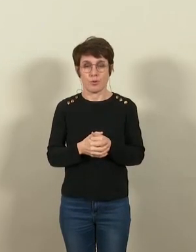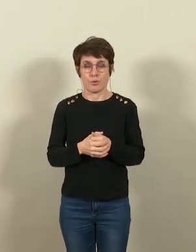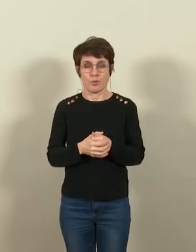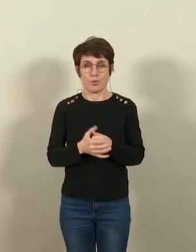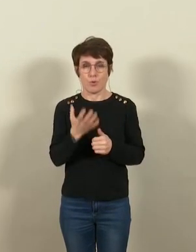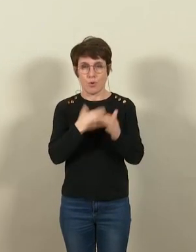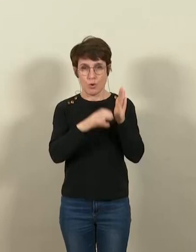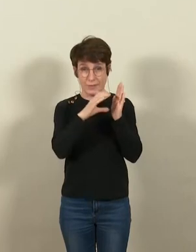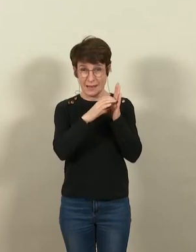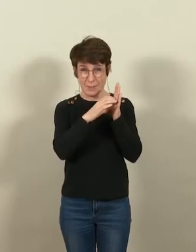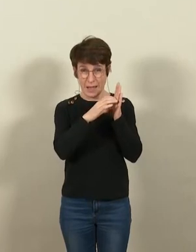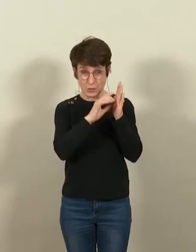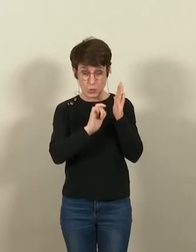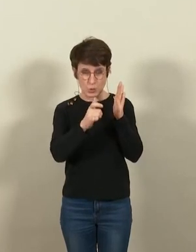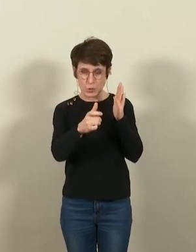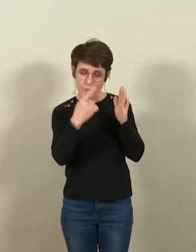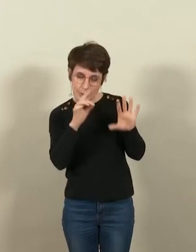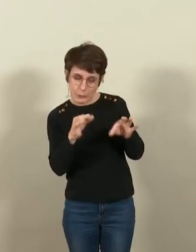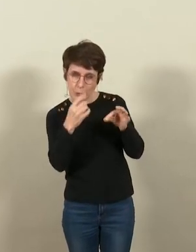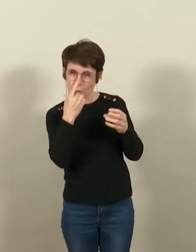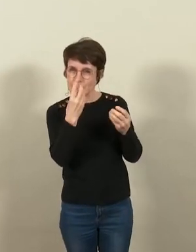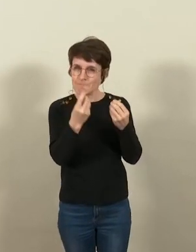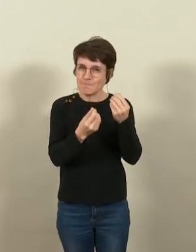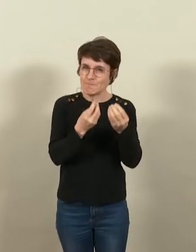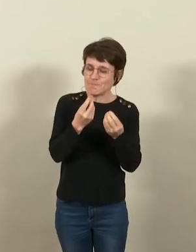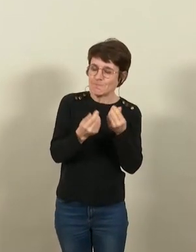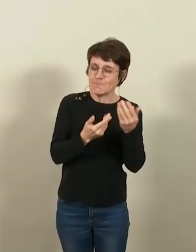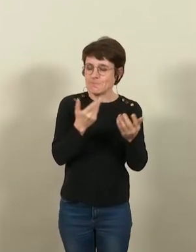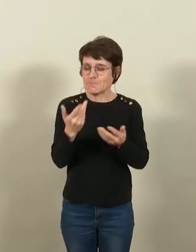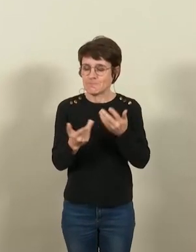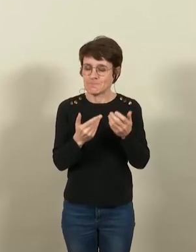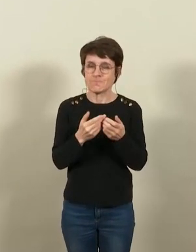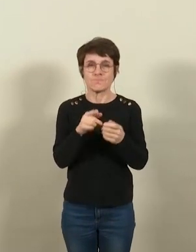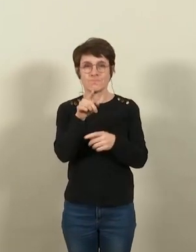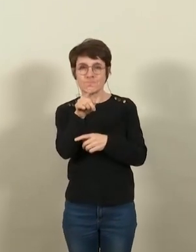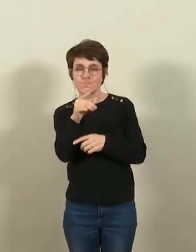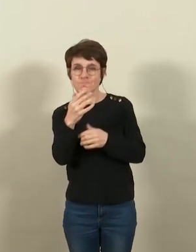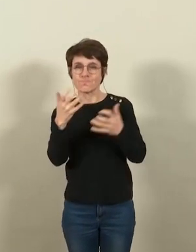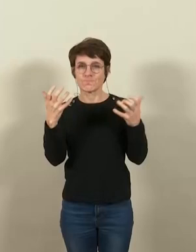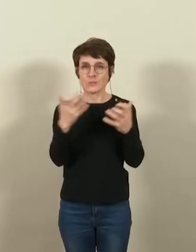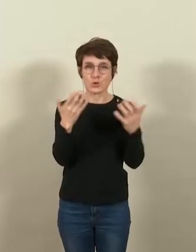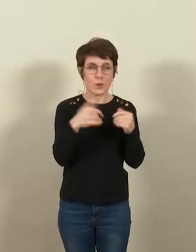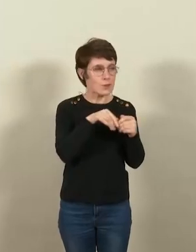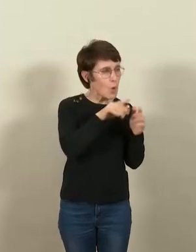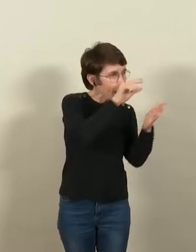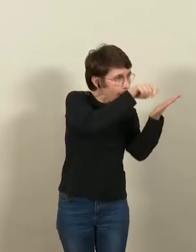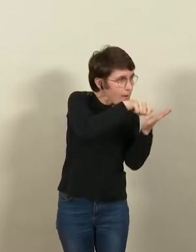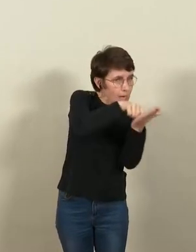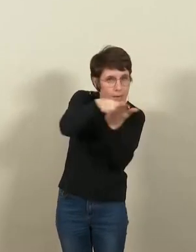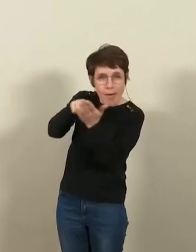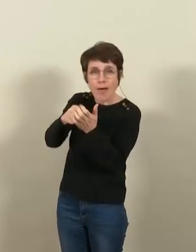délibération suivante c'est votre volonté de recenser les personnes non binaires